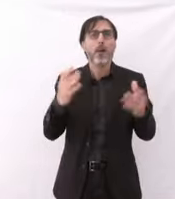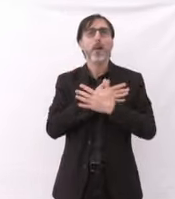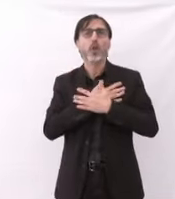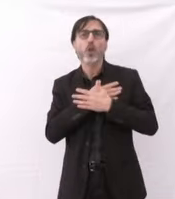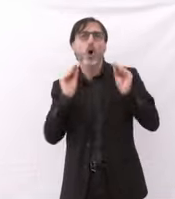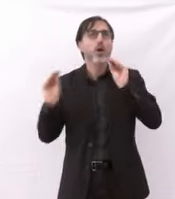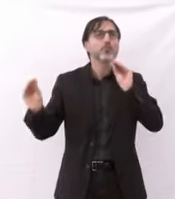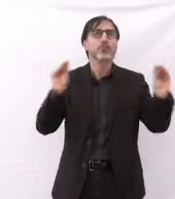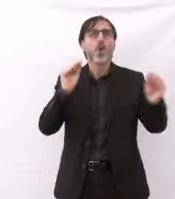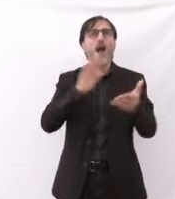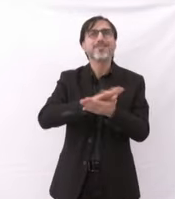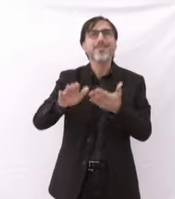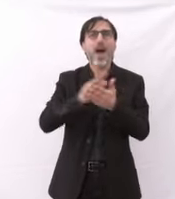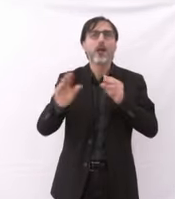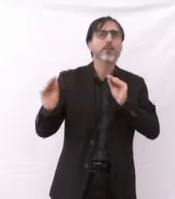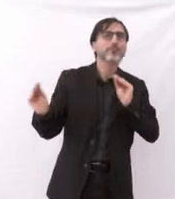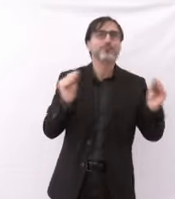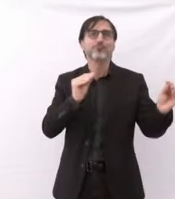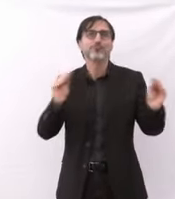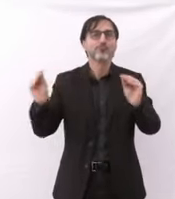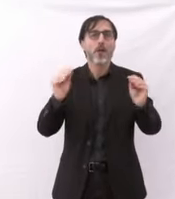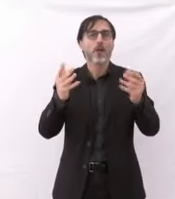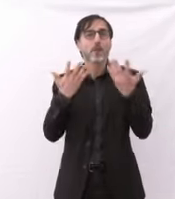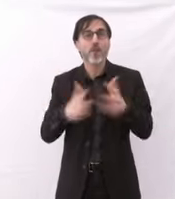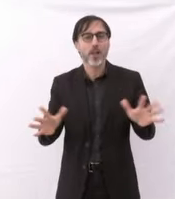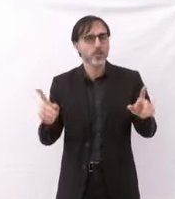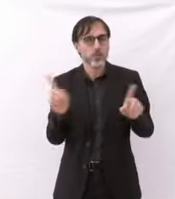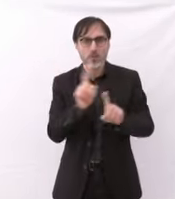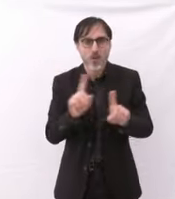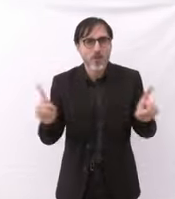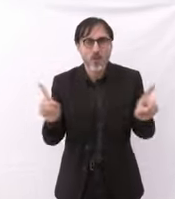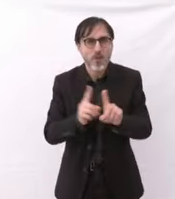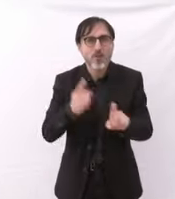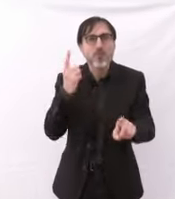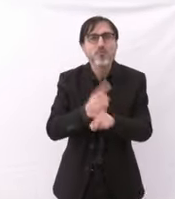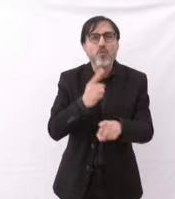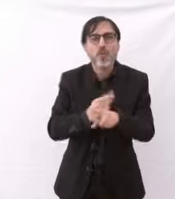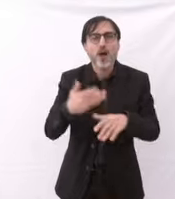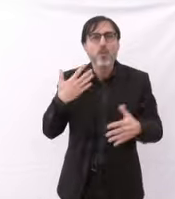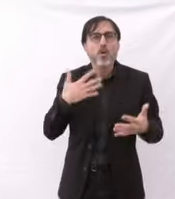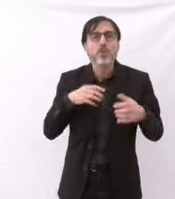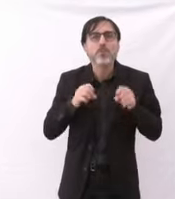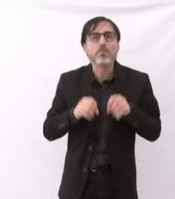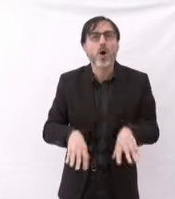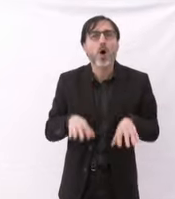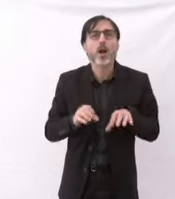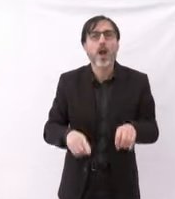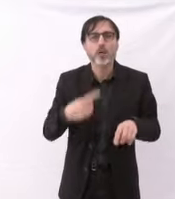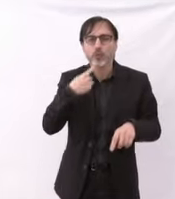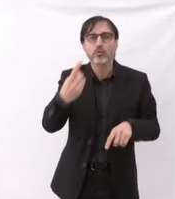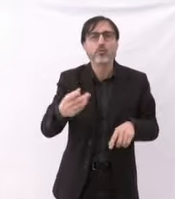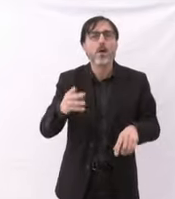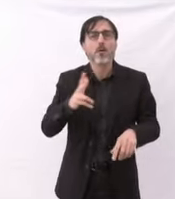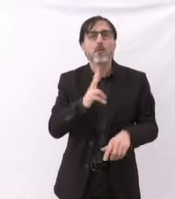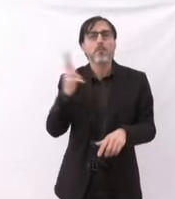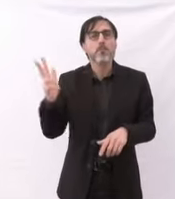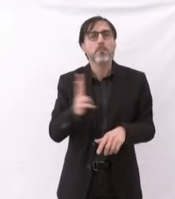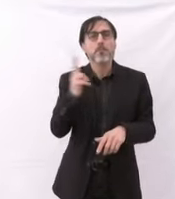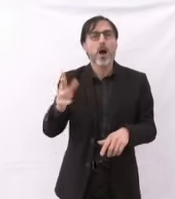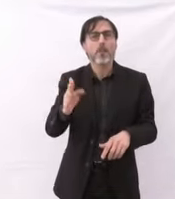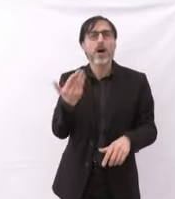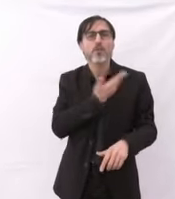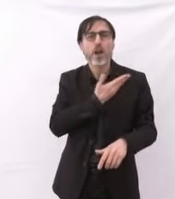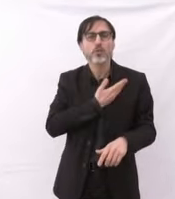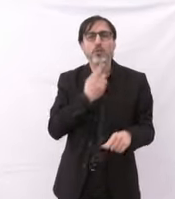i santi, e poi finisce tutto lì, ma a sporcarci, come ci ricorda Papa Francesco, concretamente